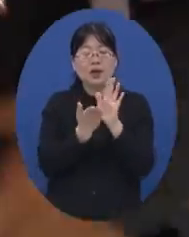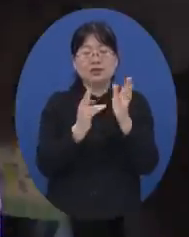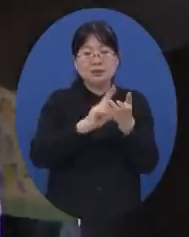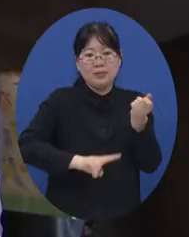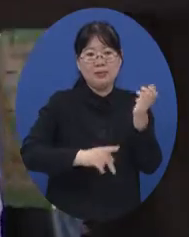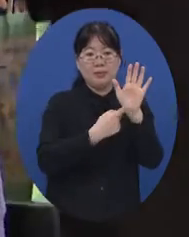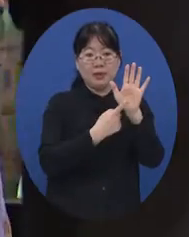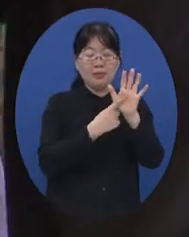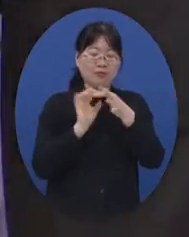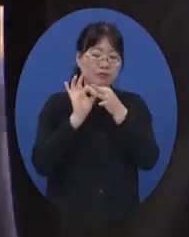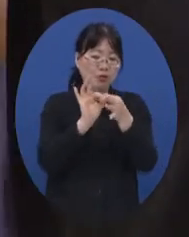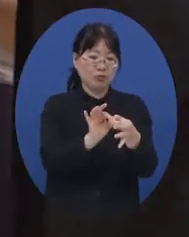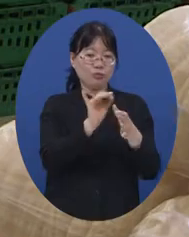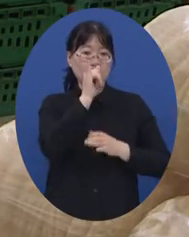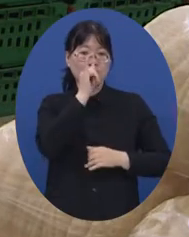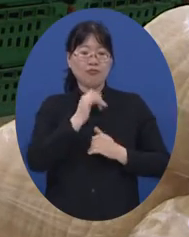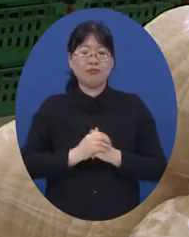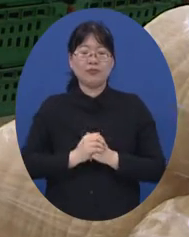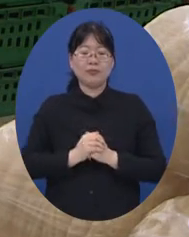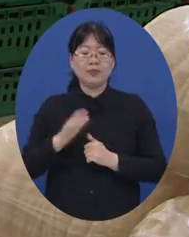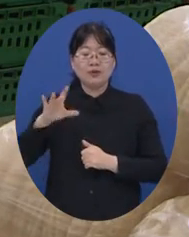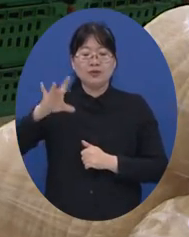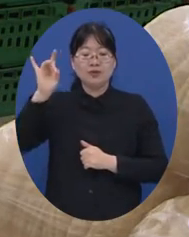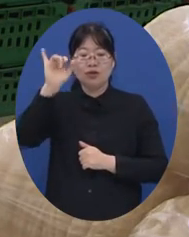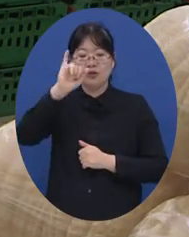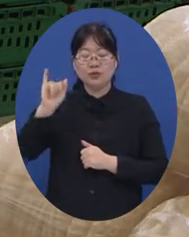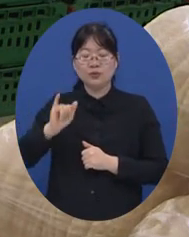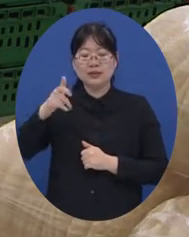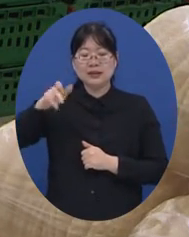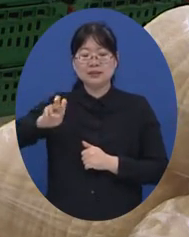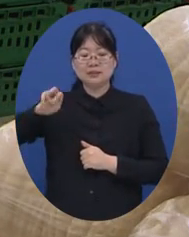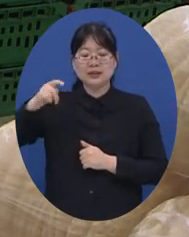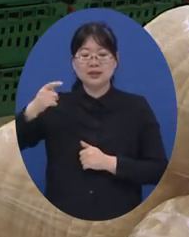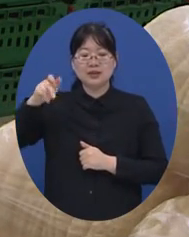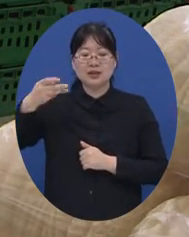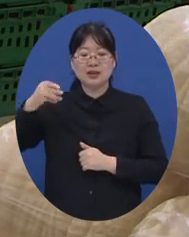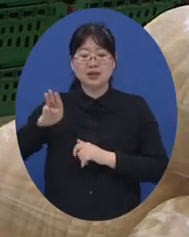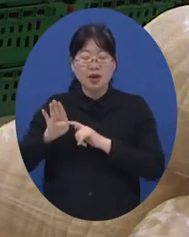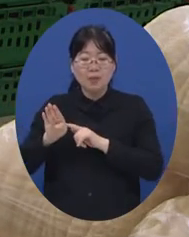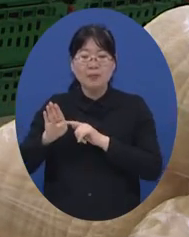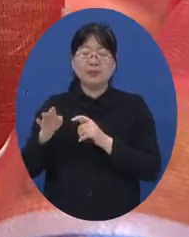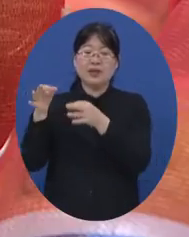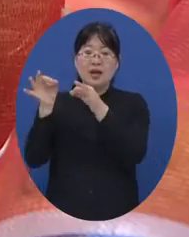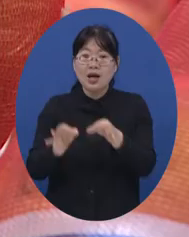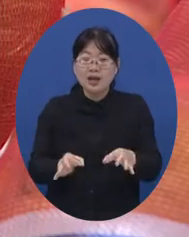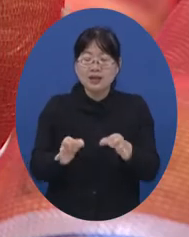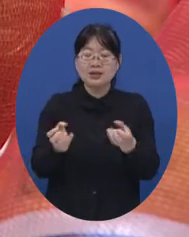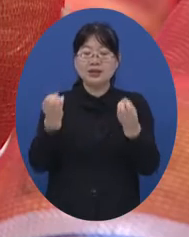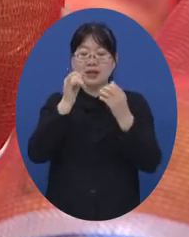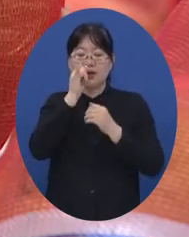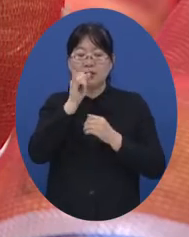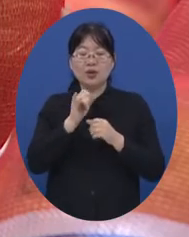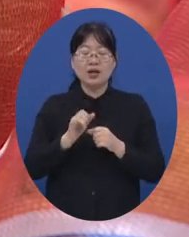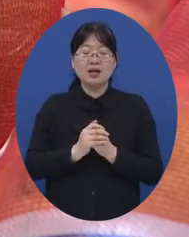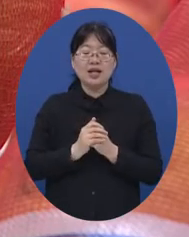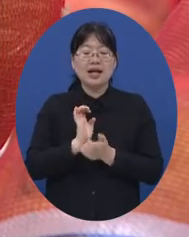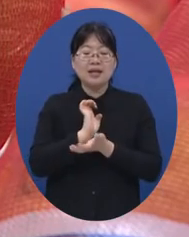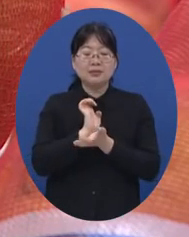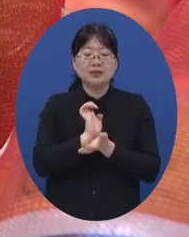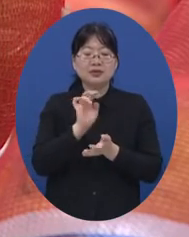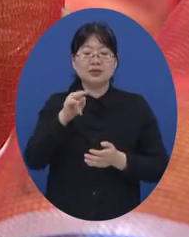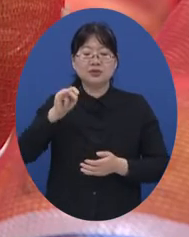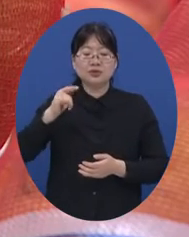행사들이 줄지어 진행됩니다. 우선 전국 힘스클럽 매장에선 양파 대폭 할인에 들어갔고 이마트 서수원점에